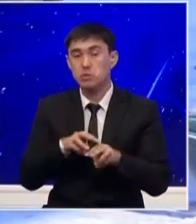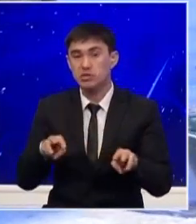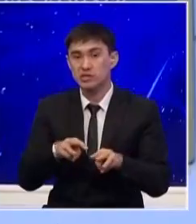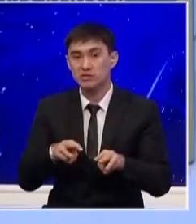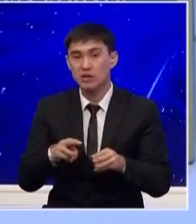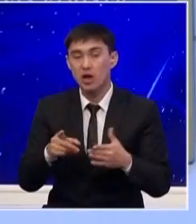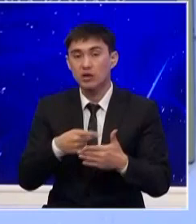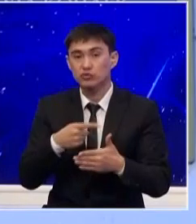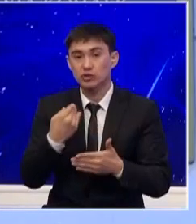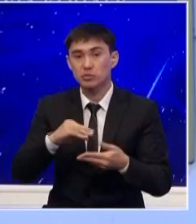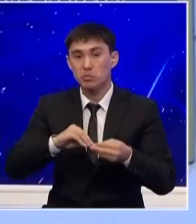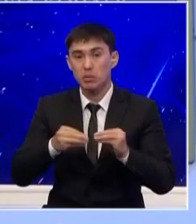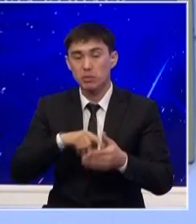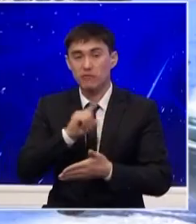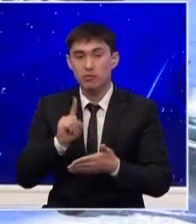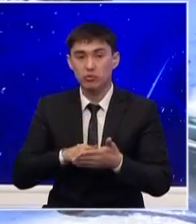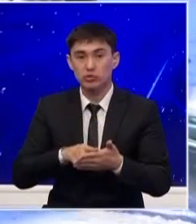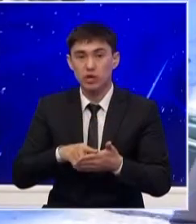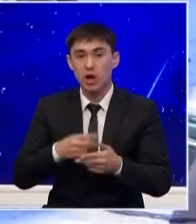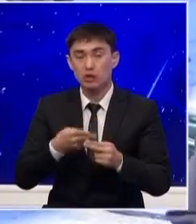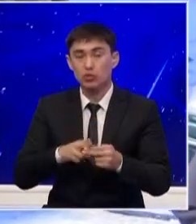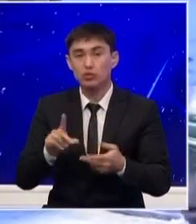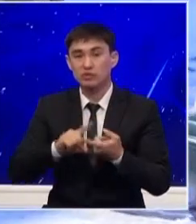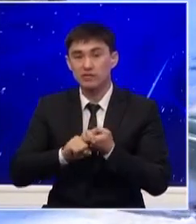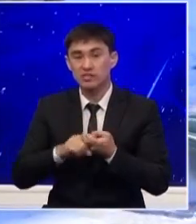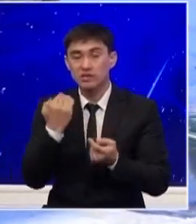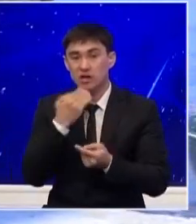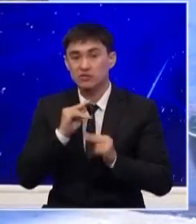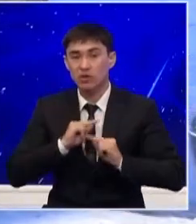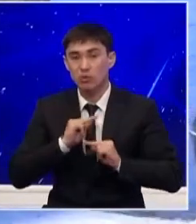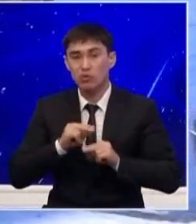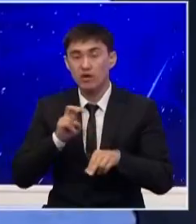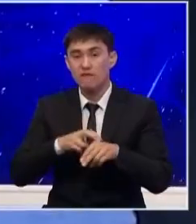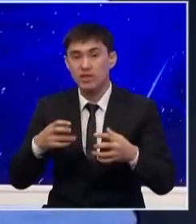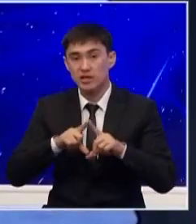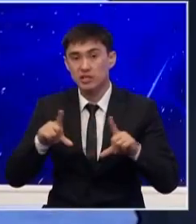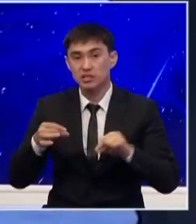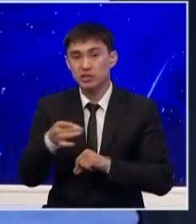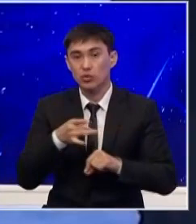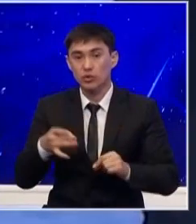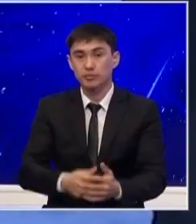на озвученные ими проблемные вопросы, от которых зависит качество работы ветеринарных станций